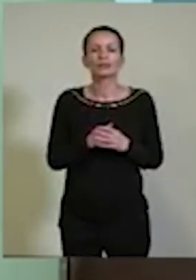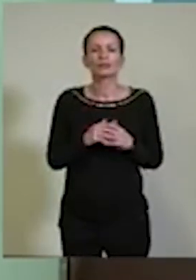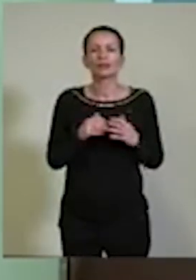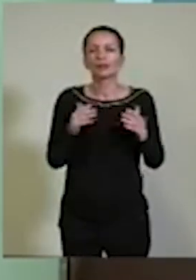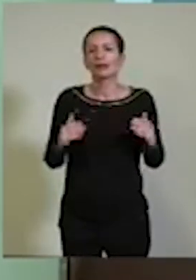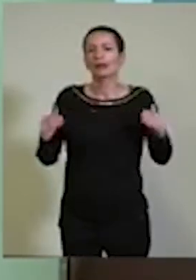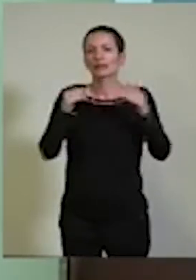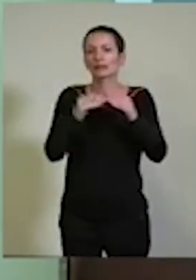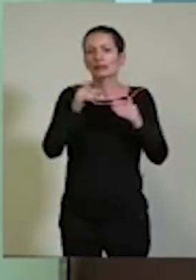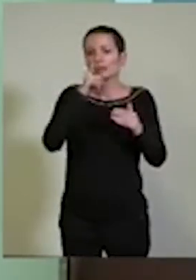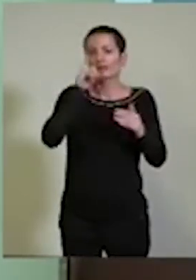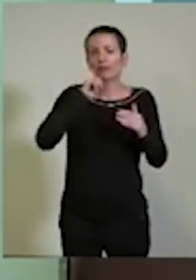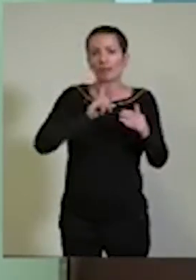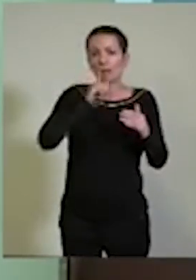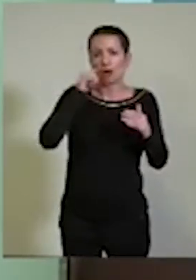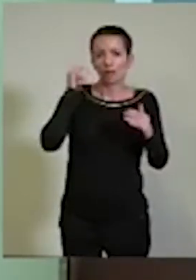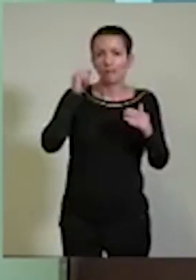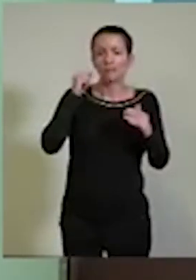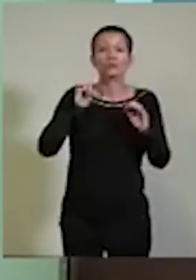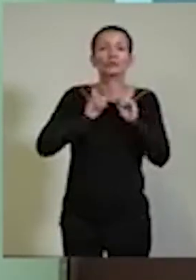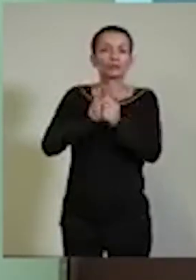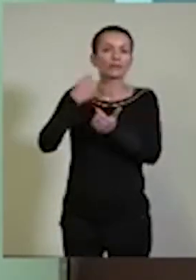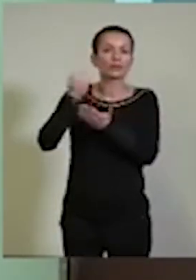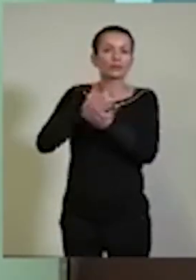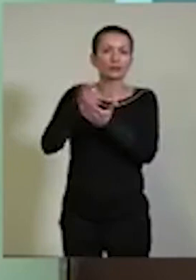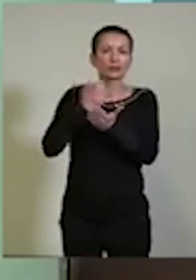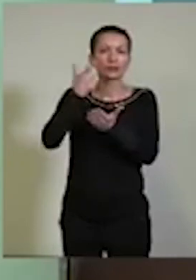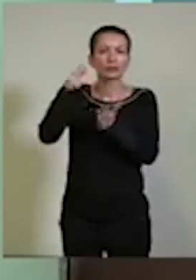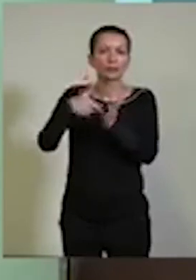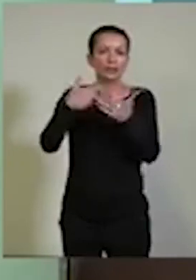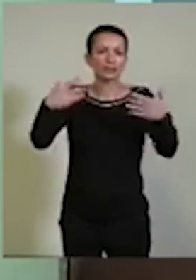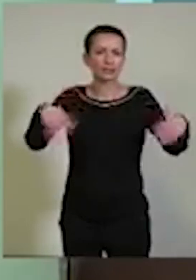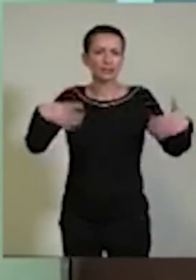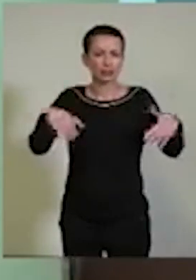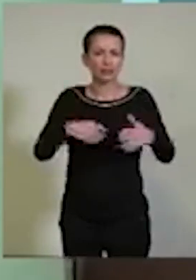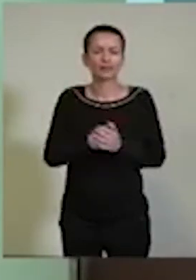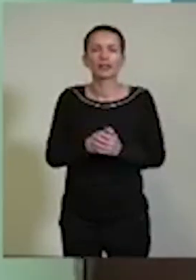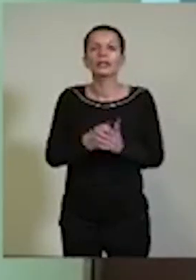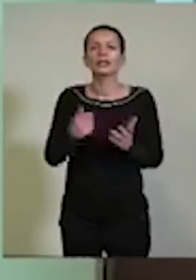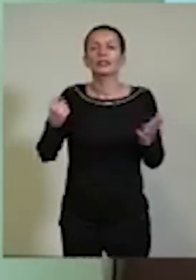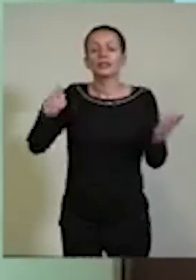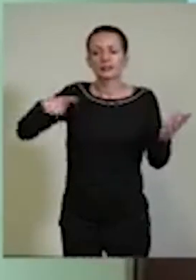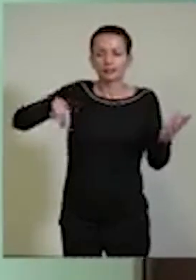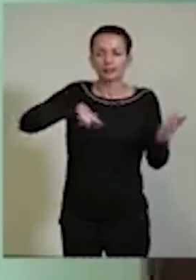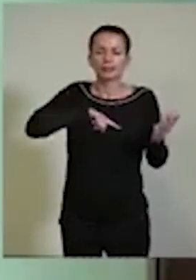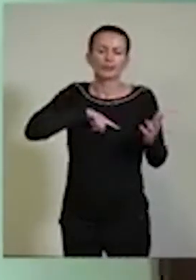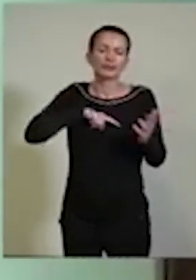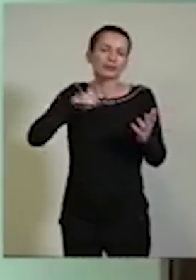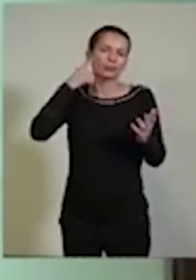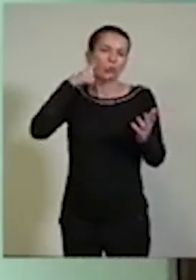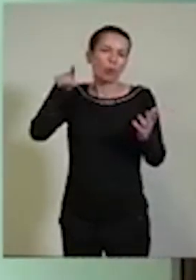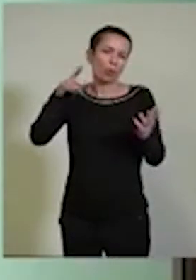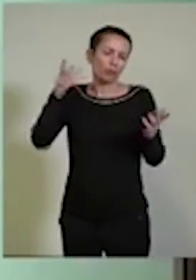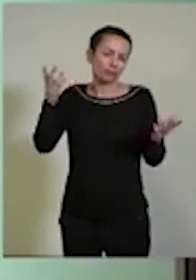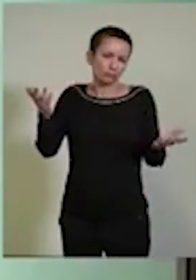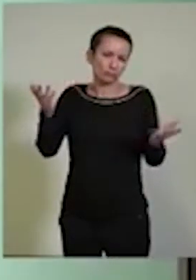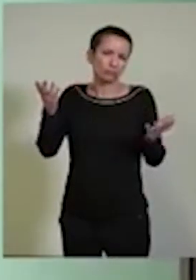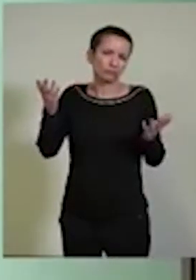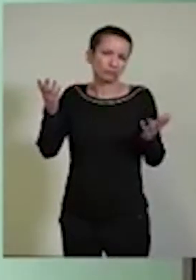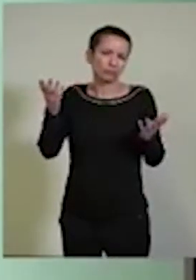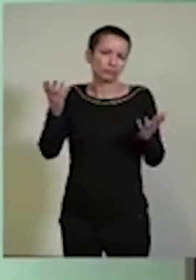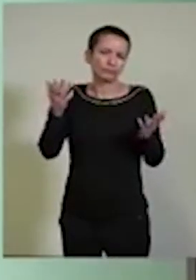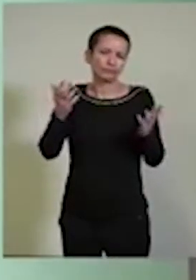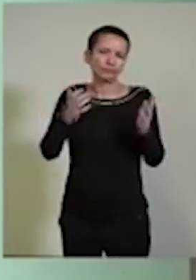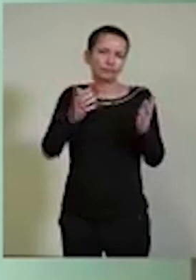d'égalité femmes-hommes sur les données de 2019. Donc, il a été décidé, afin de simplifier et de rendre plus